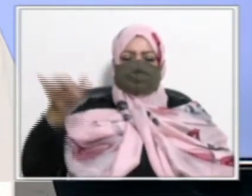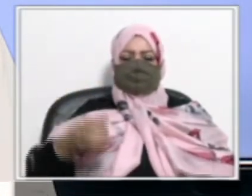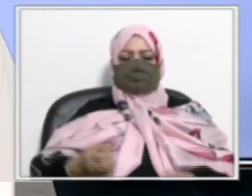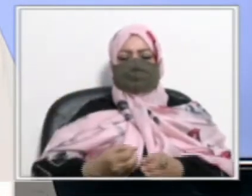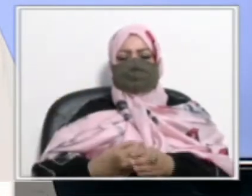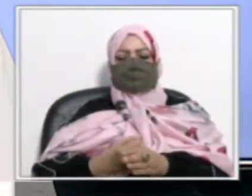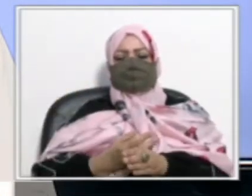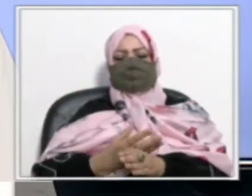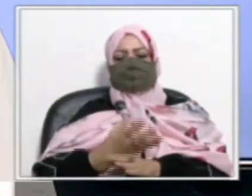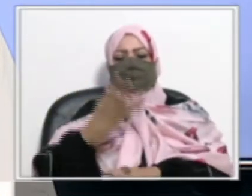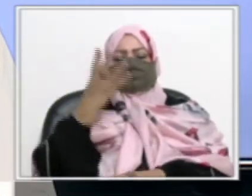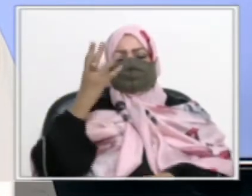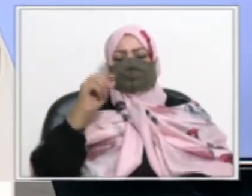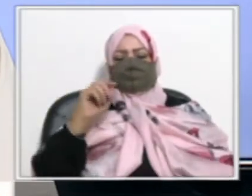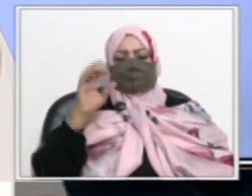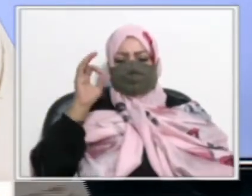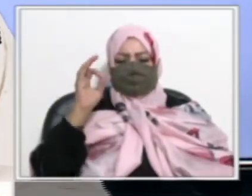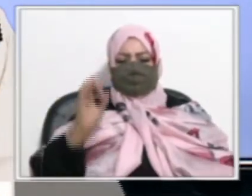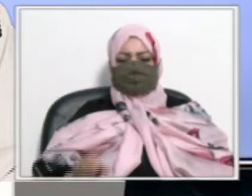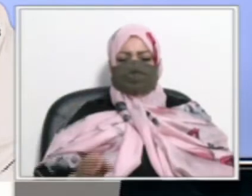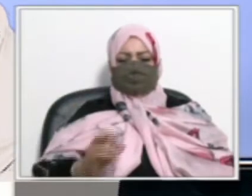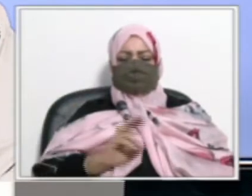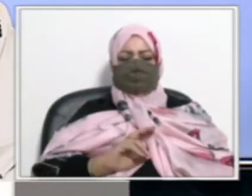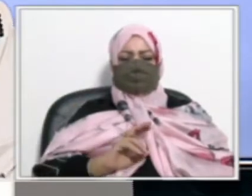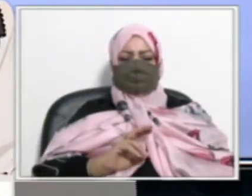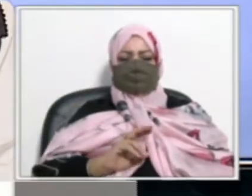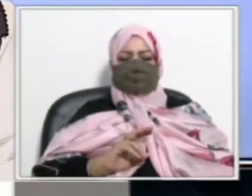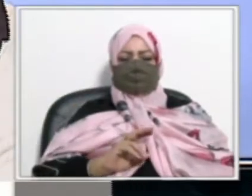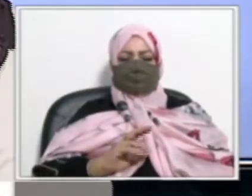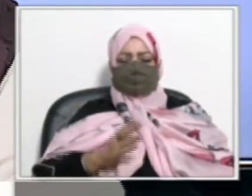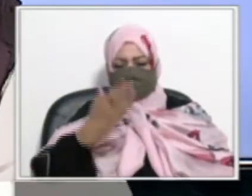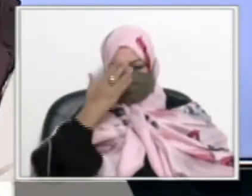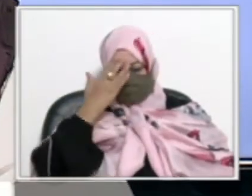الفرد ولا لا؟ فهمت عليك، فهمت عليك،